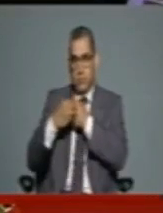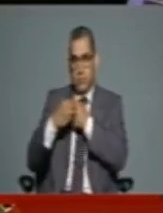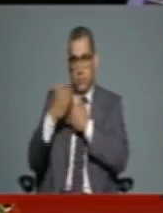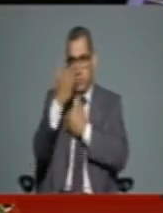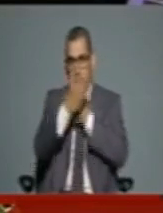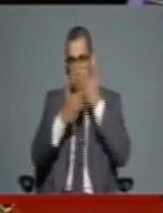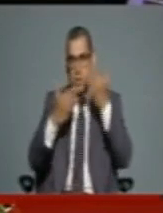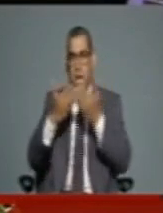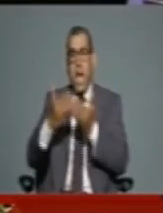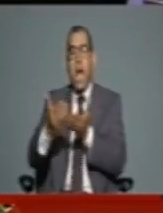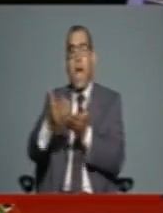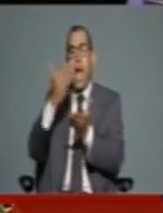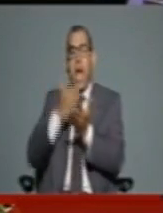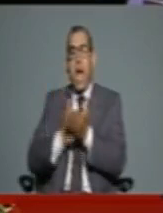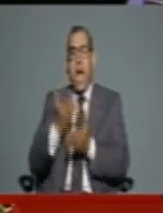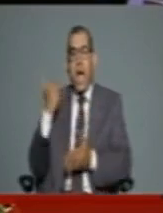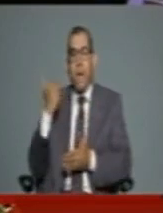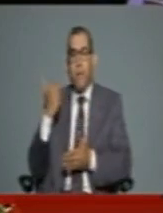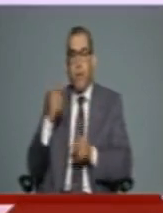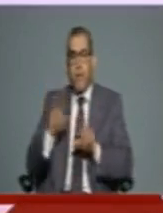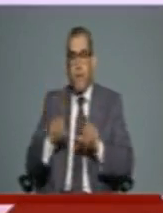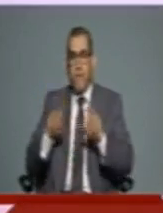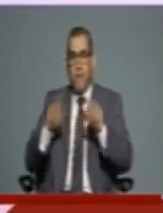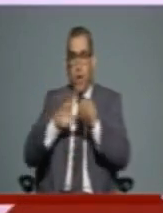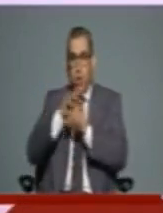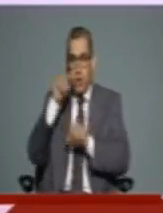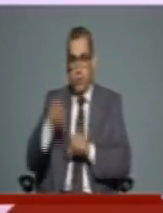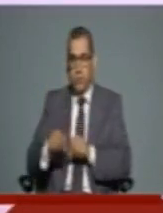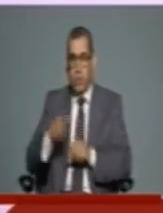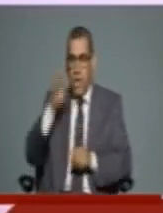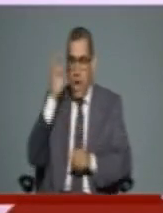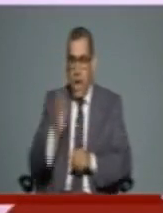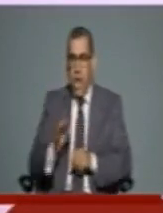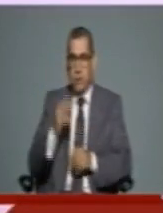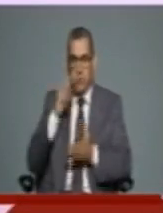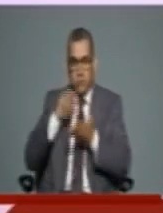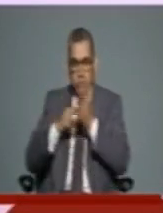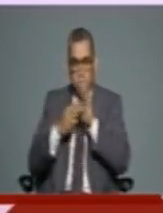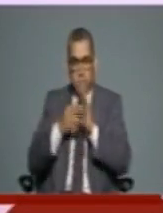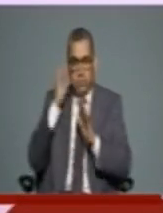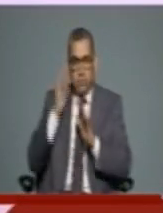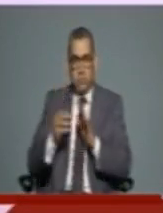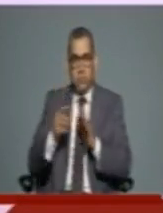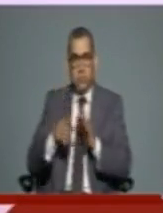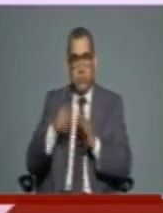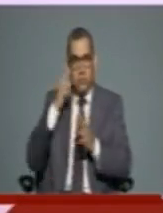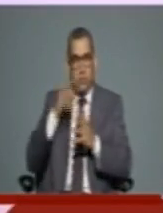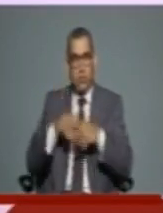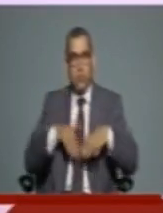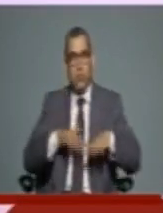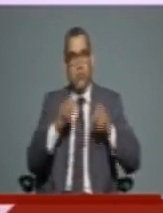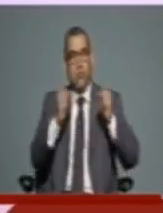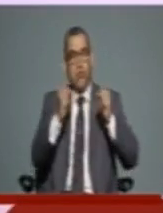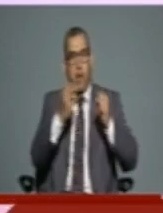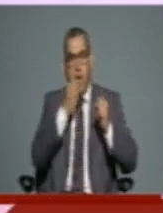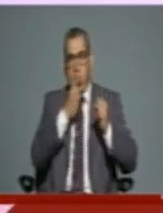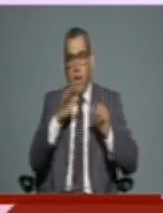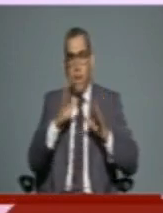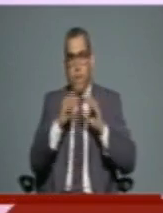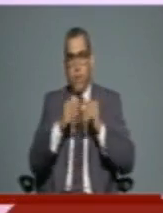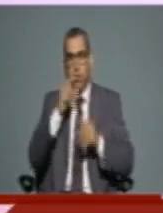حدوث الكورونا أن نحاول أن نجعل الاحتياطي الاستراتيجي